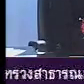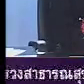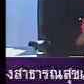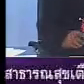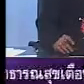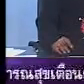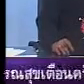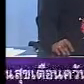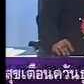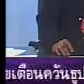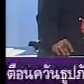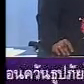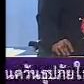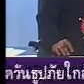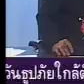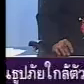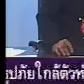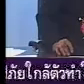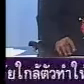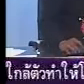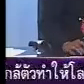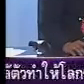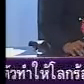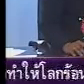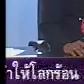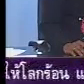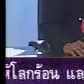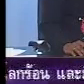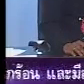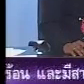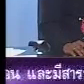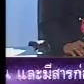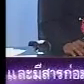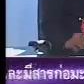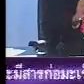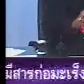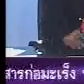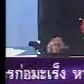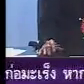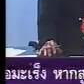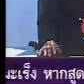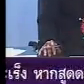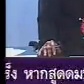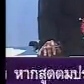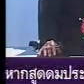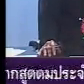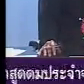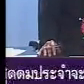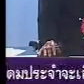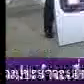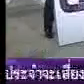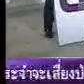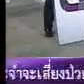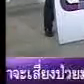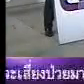ที่10กรกฎาคมเพราะเขาจะใช้ถึง24กรกฎาคม ครับเอาละครับช่วงเศรษฐกิจนะครับวันนี้ก็มีข่าวดีต้องมาติดตามคุณพิชระเลยครับ 5มาตรการ6เดือน